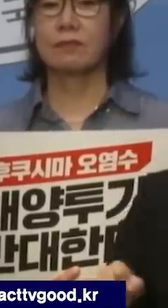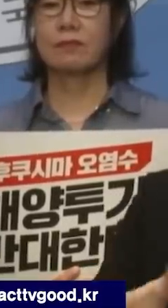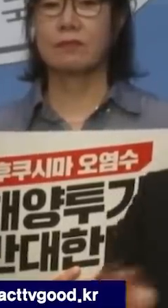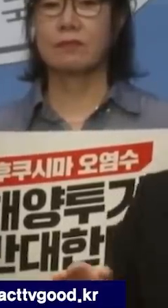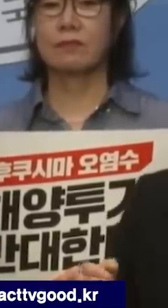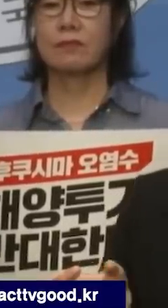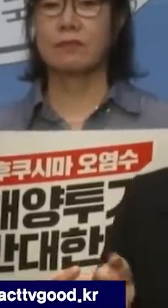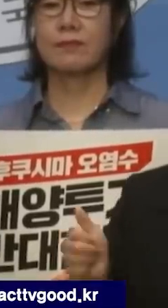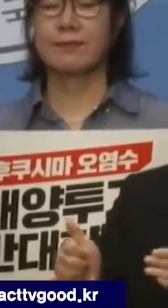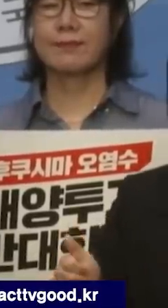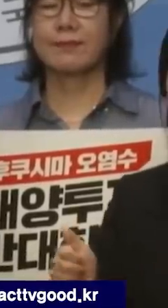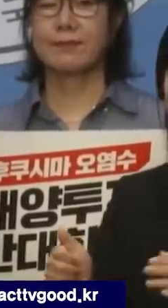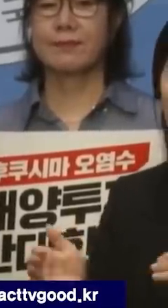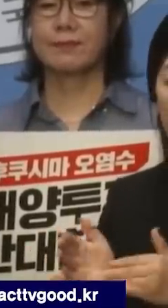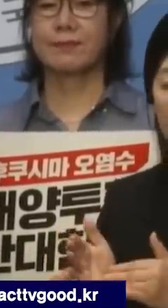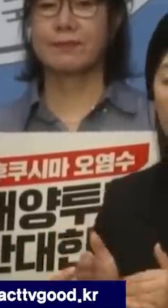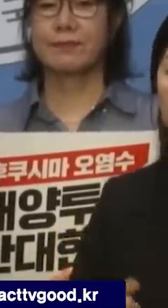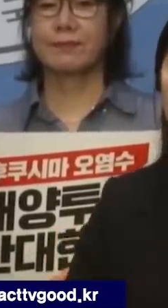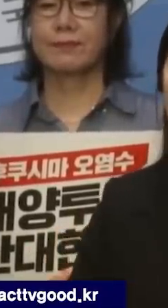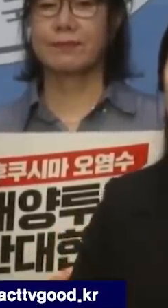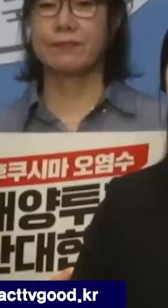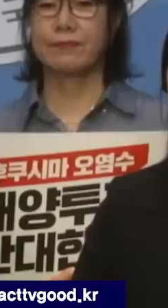논의에 64개